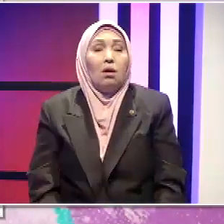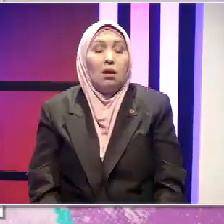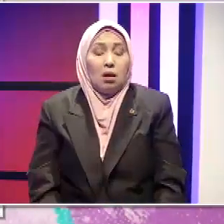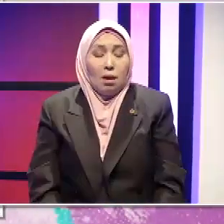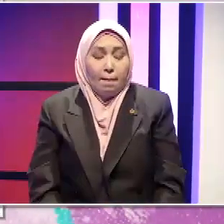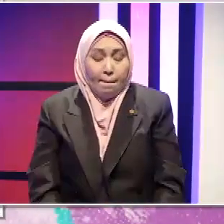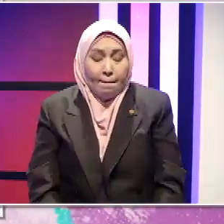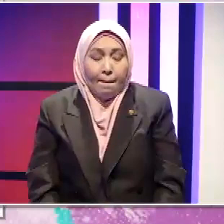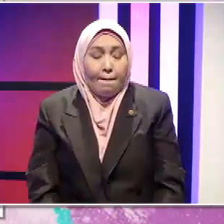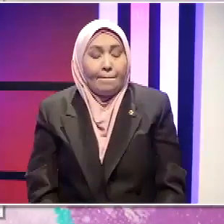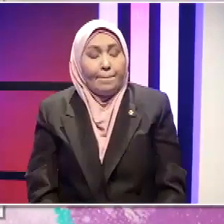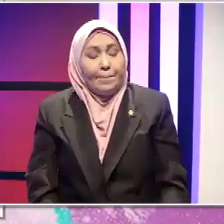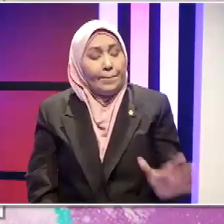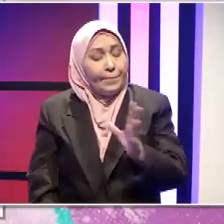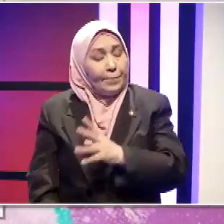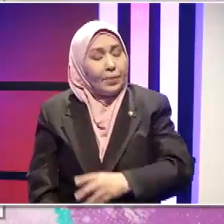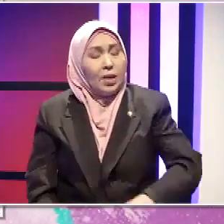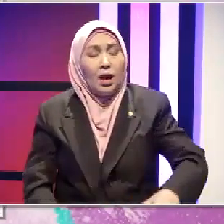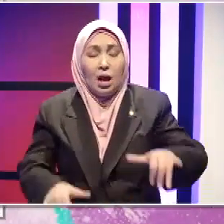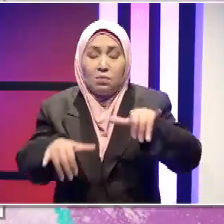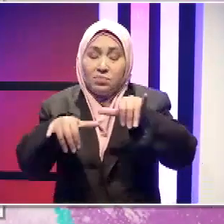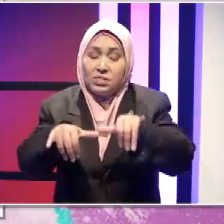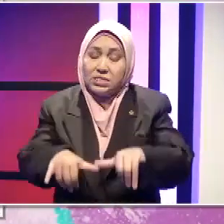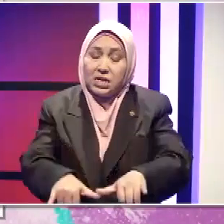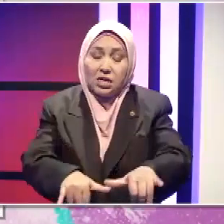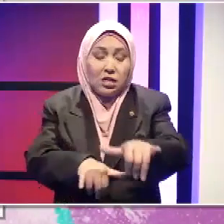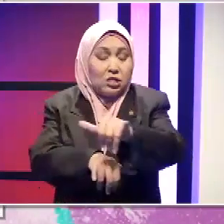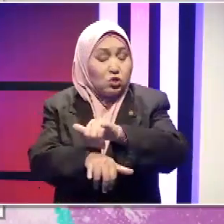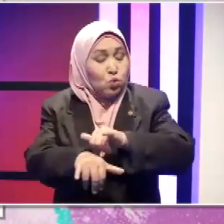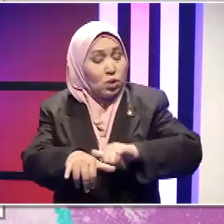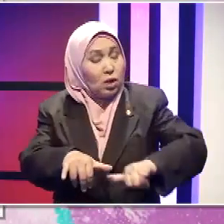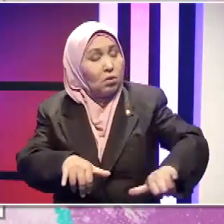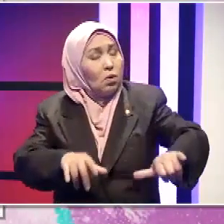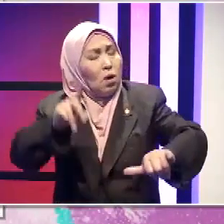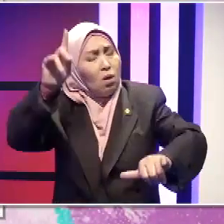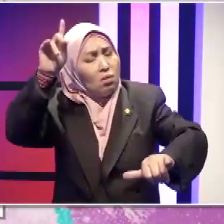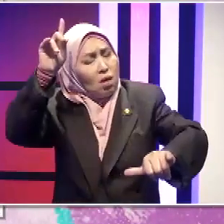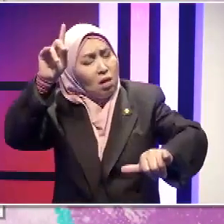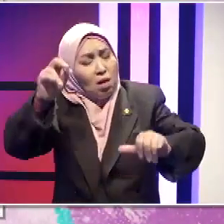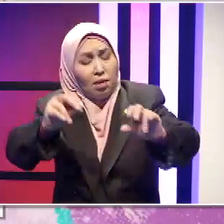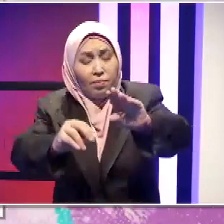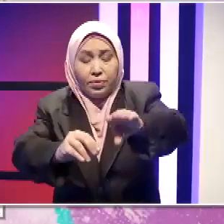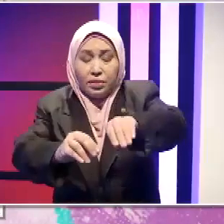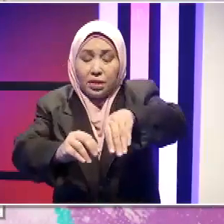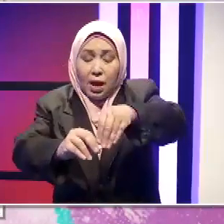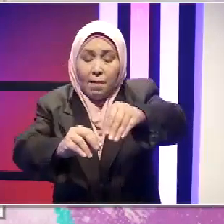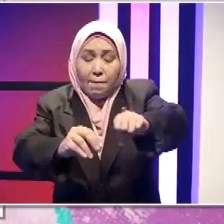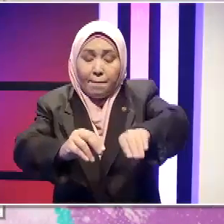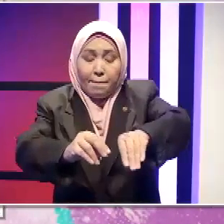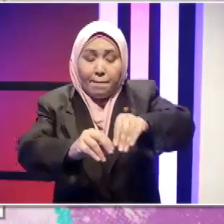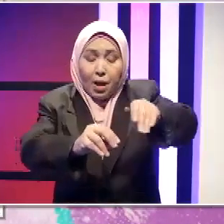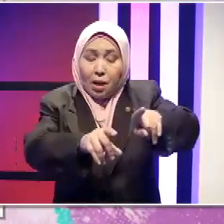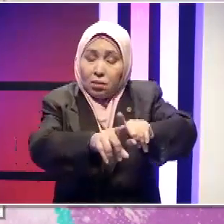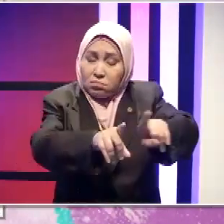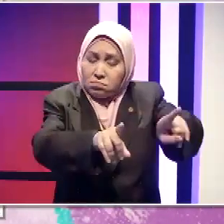Hai wmd the new uh BBQ hatimu Allah